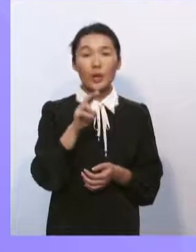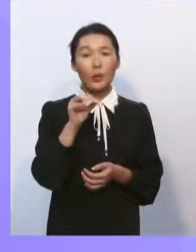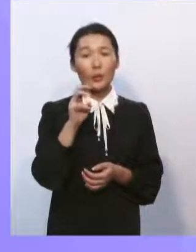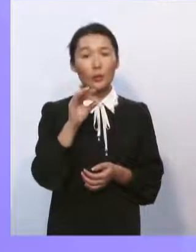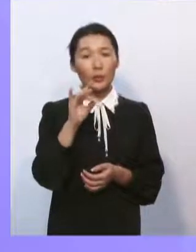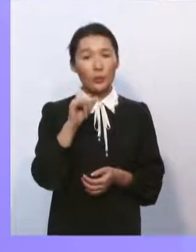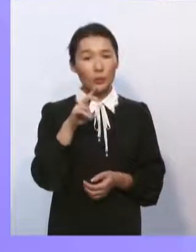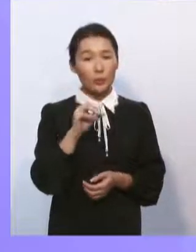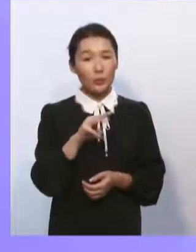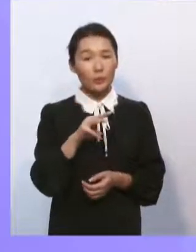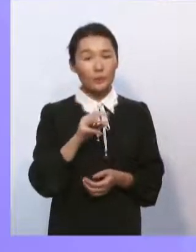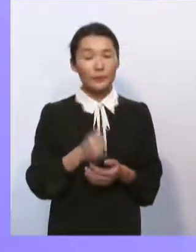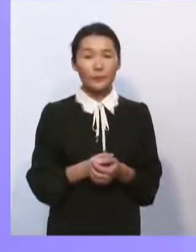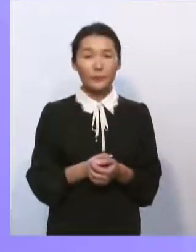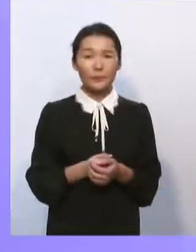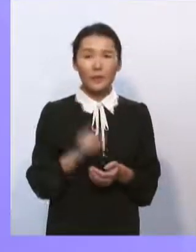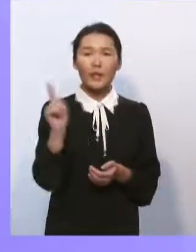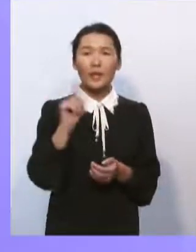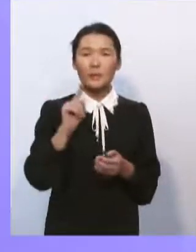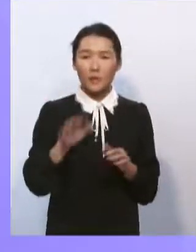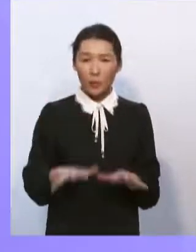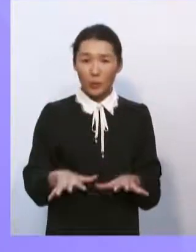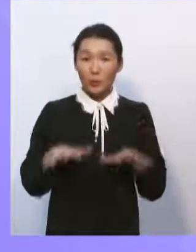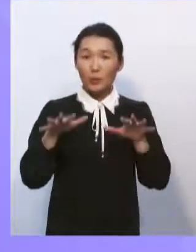Көтөрүлөт. Эмне көтөрүлөт?